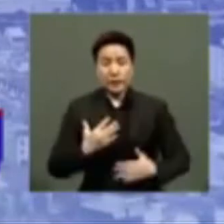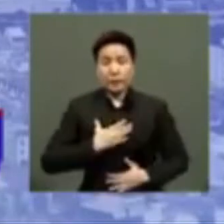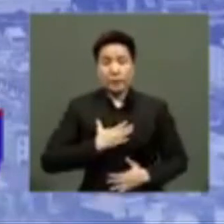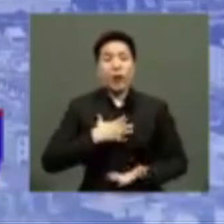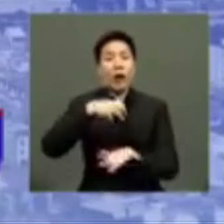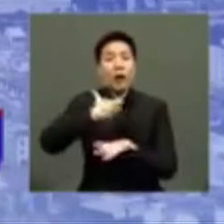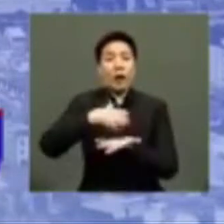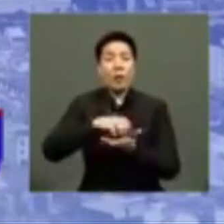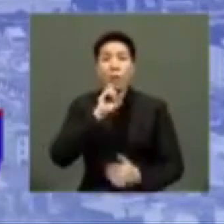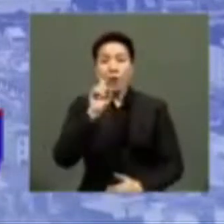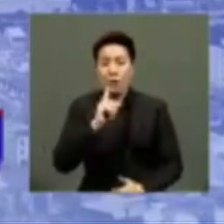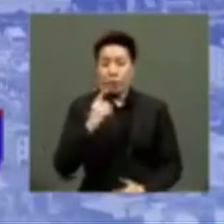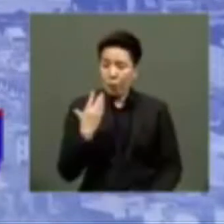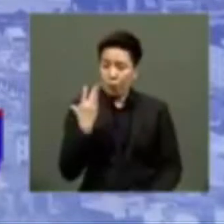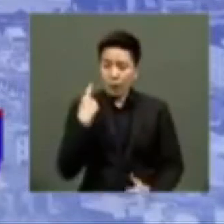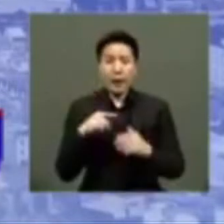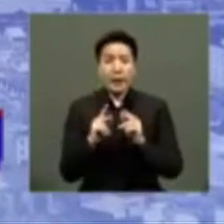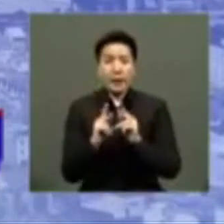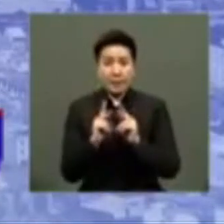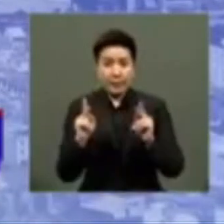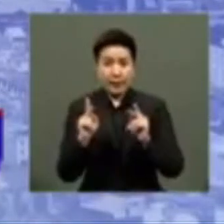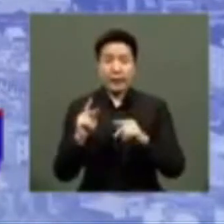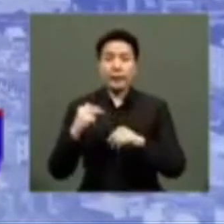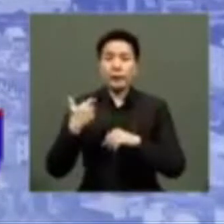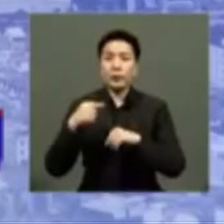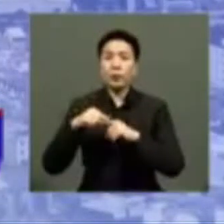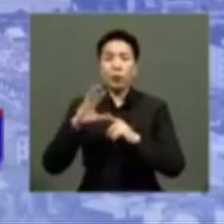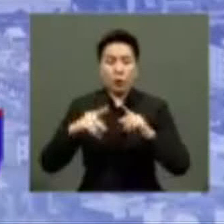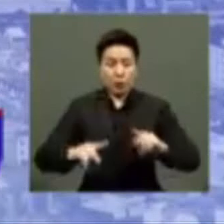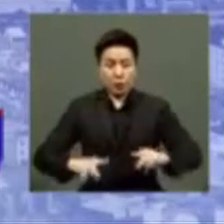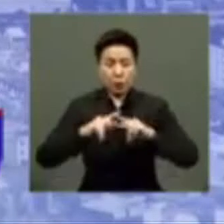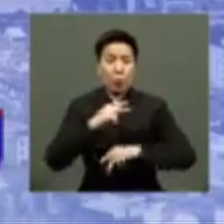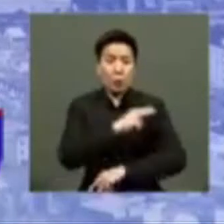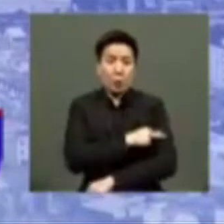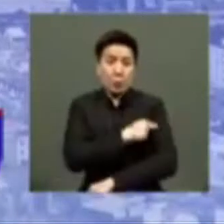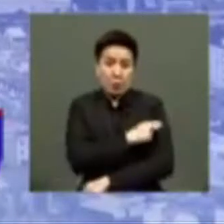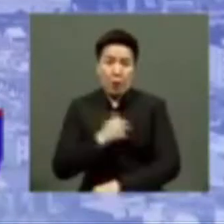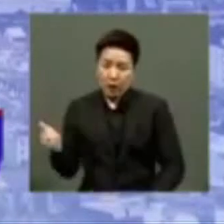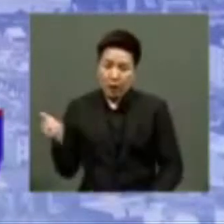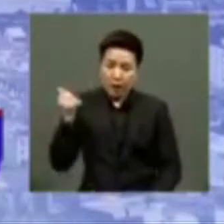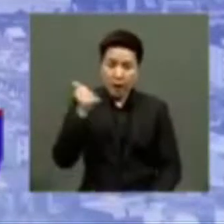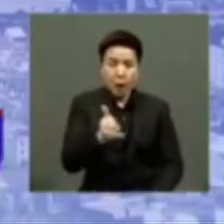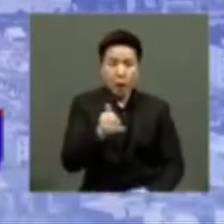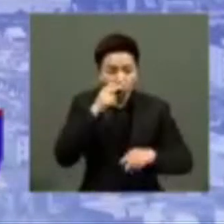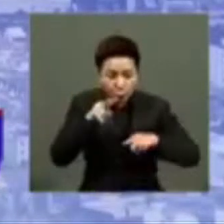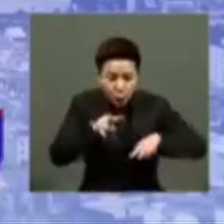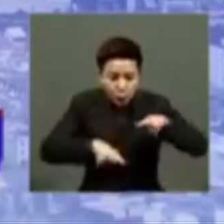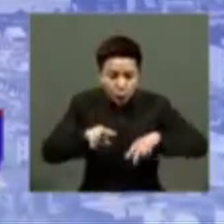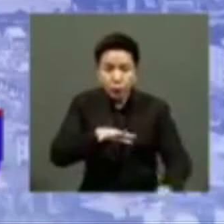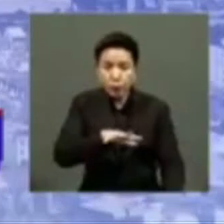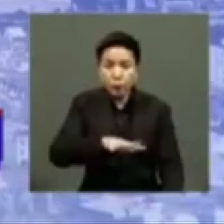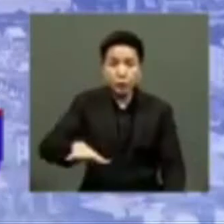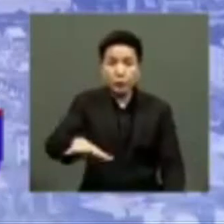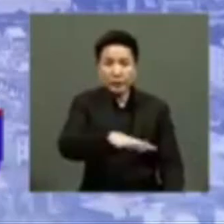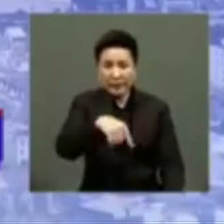ป้องกันส่วนบุคคลหรือว่า ppeเพื่อรองรับกรณีต้องเคลื่อนย้ายผู้ป่วยหรือบาดเจ็บหากประชาชนพบเหตุ